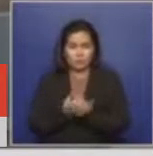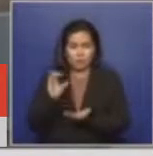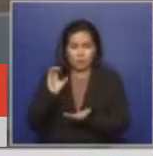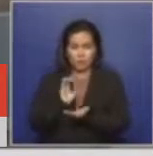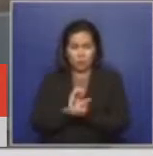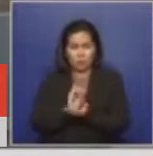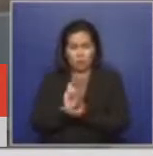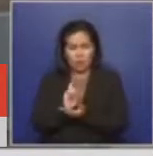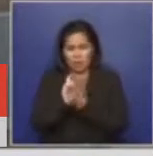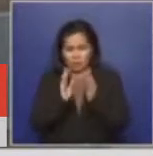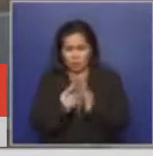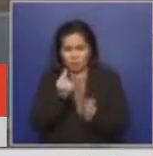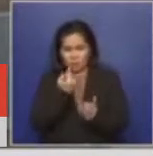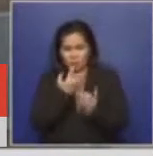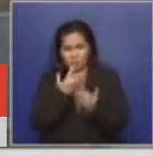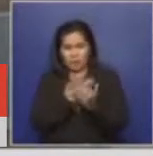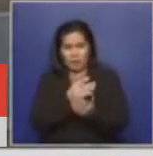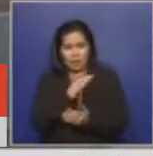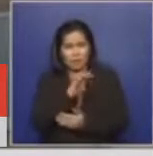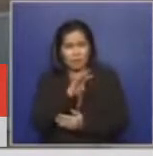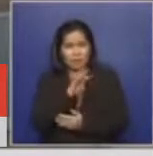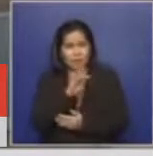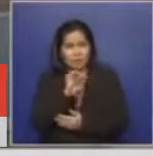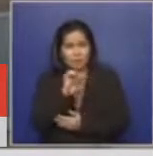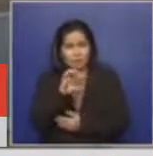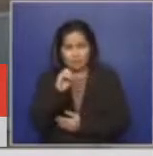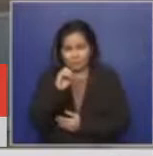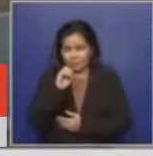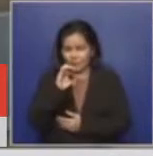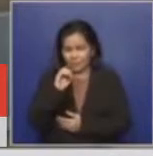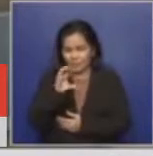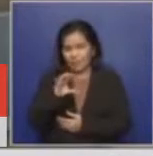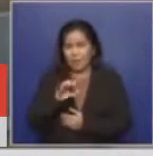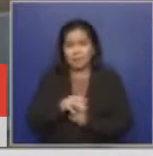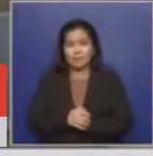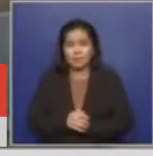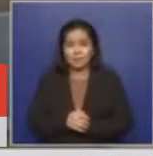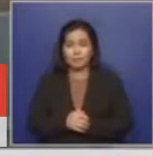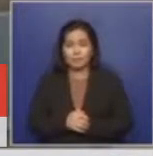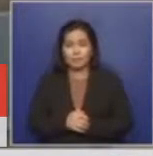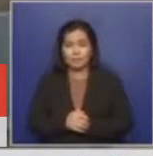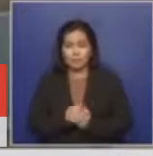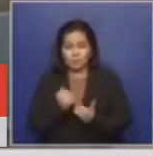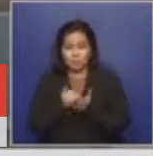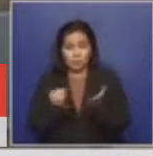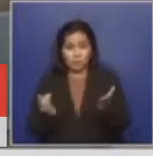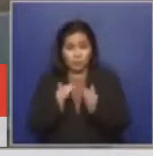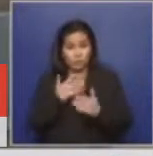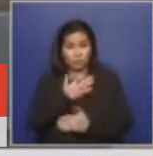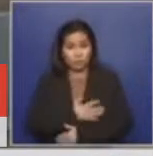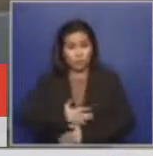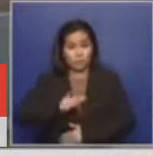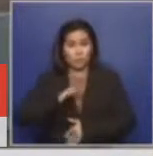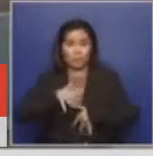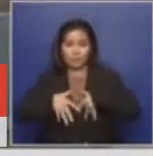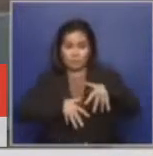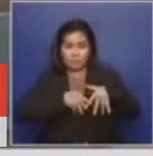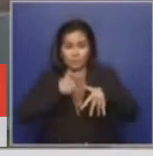ต่อหัวอันนี้สำคัญมากนะครับที่จะช่วยส่งเสริมสุขภาพของพี่น้องประชาชนนะครับงบส่งเสริมสุขภ